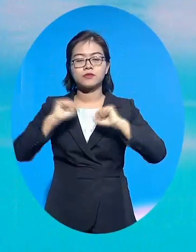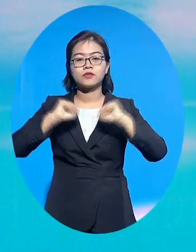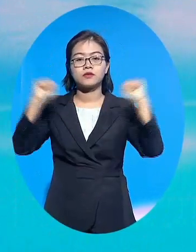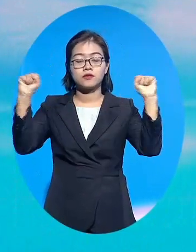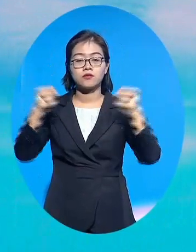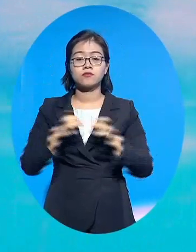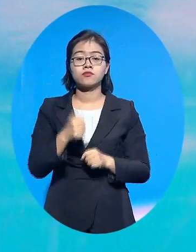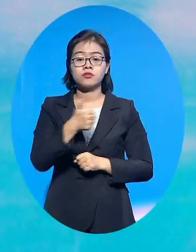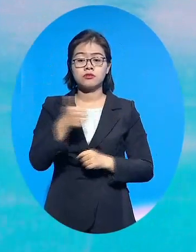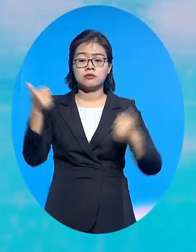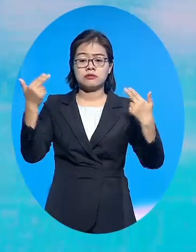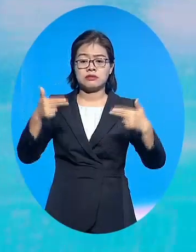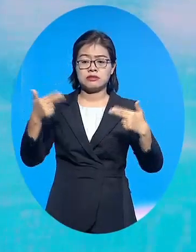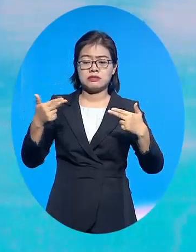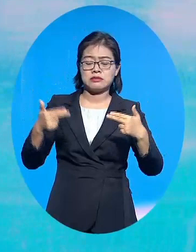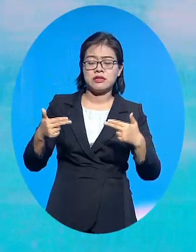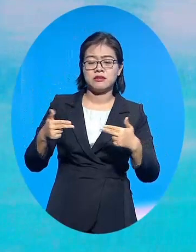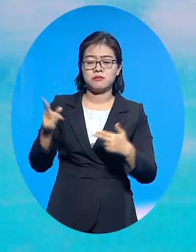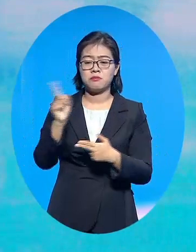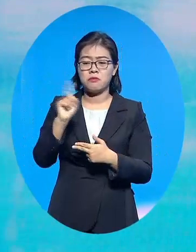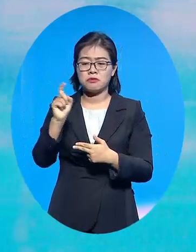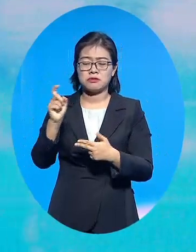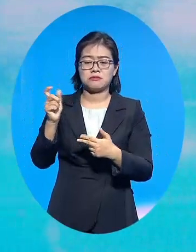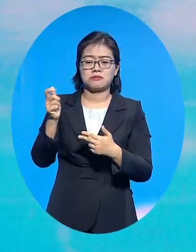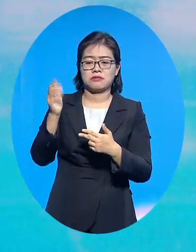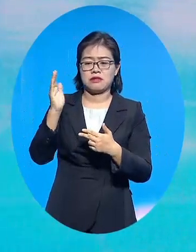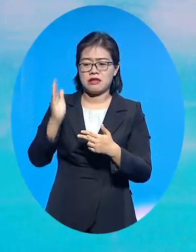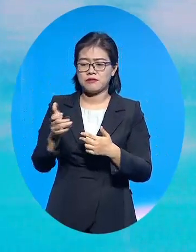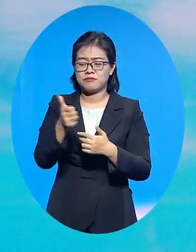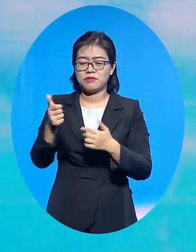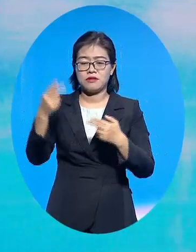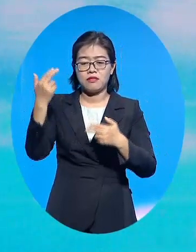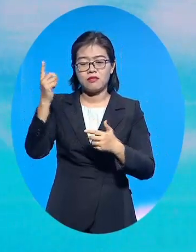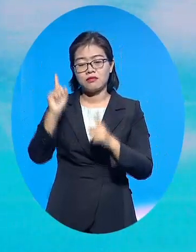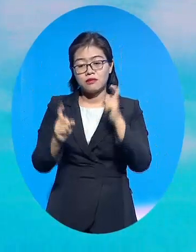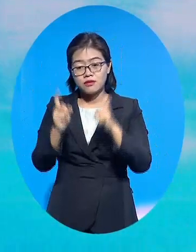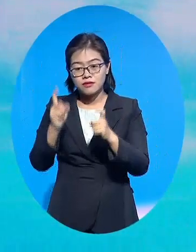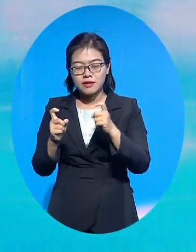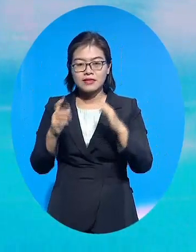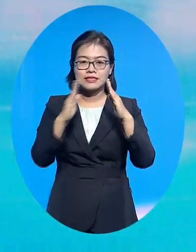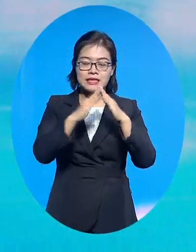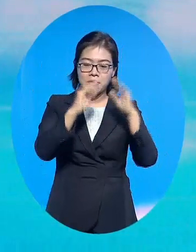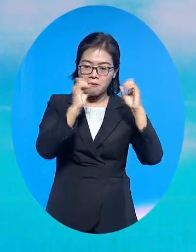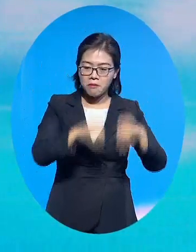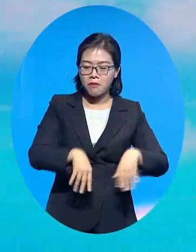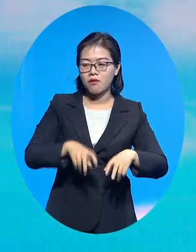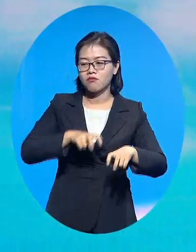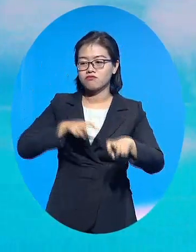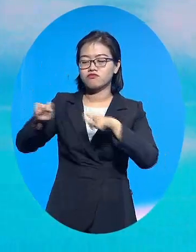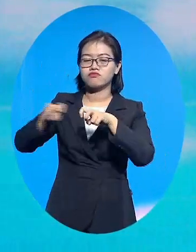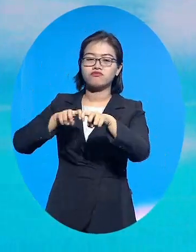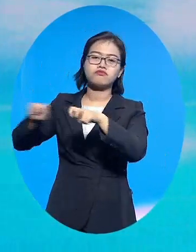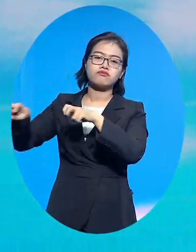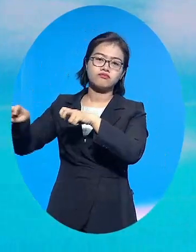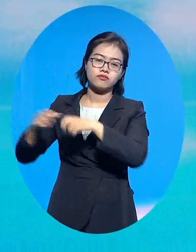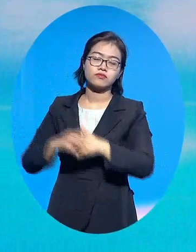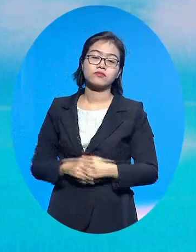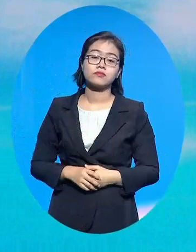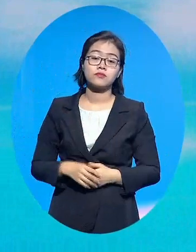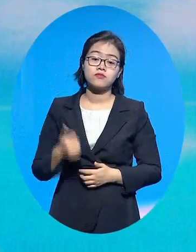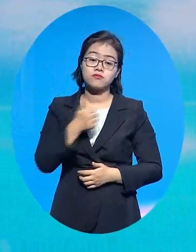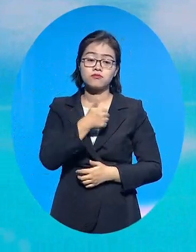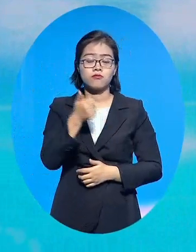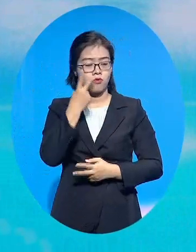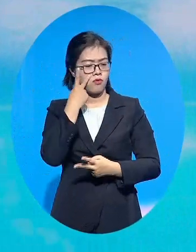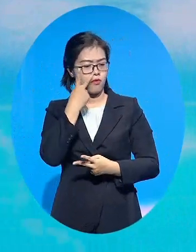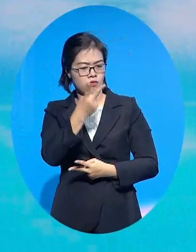khiến hàng trăm ngàn người thiệt mạng hàng triệu người rời bỏ nhà cửa kéo theo khủng hoảng y tế và cận kề nạn đói Tuy nhiên theo giới quan sát vẫn còn